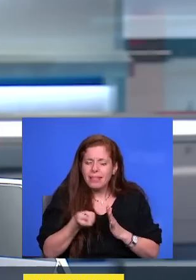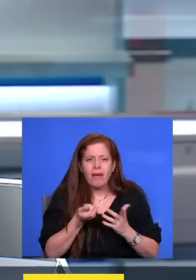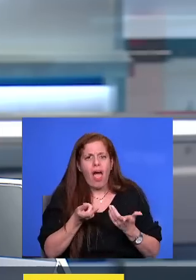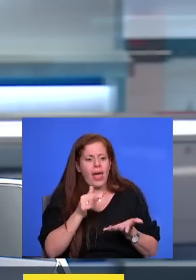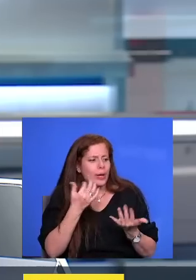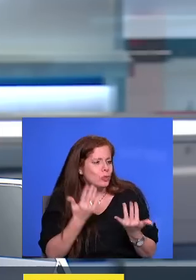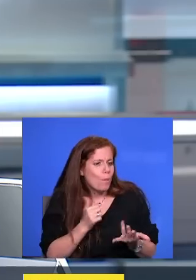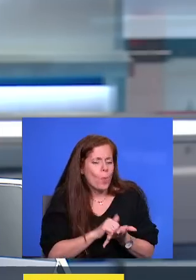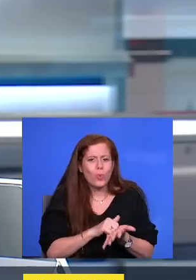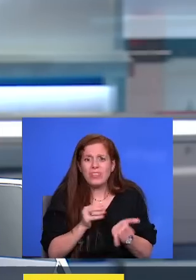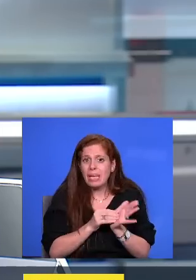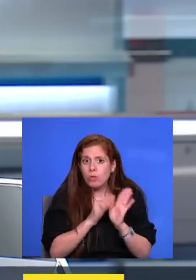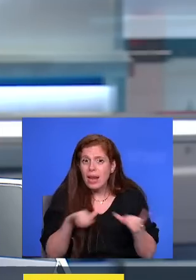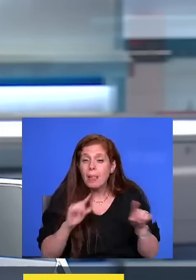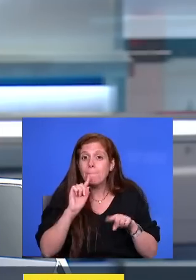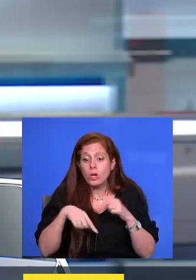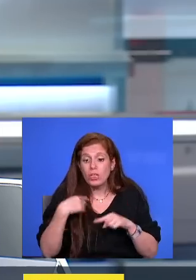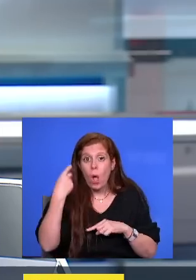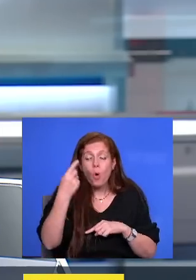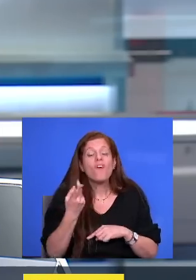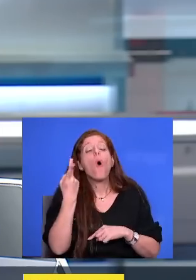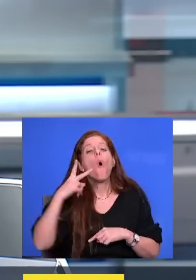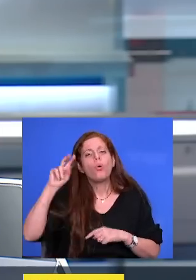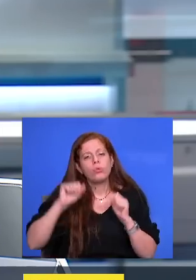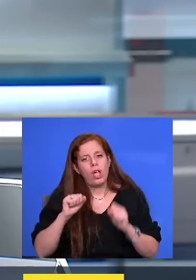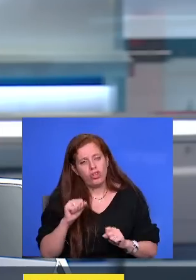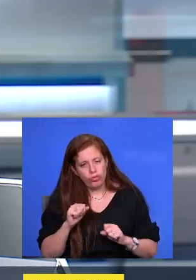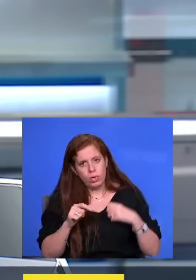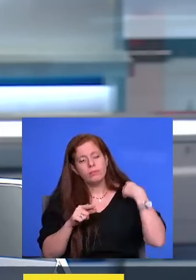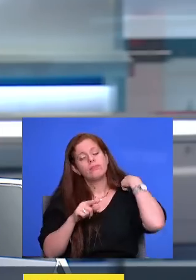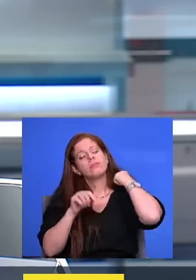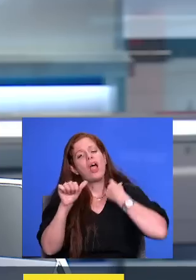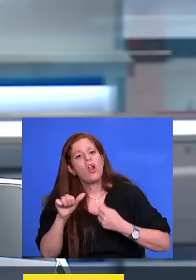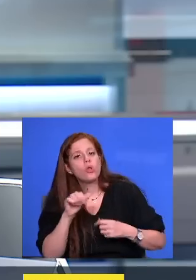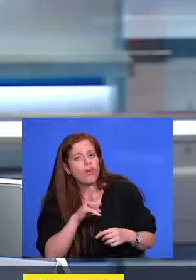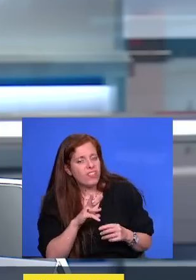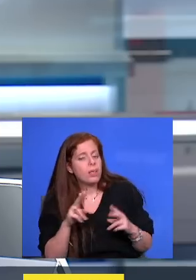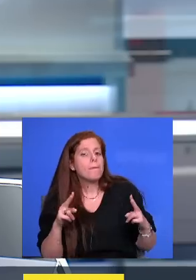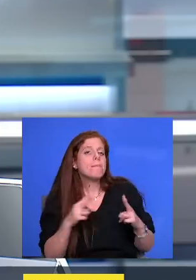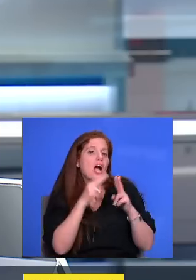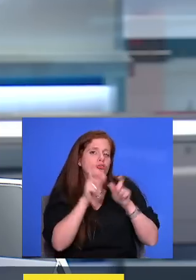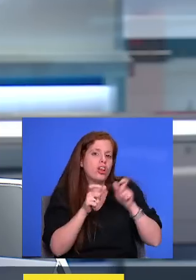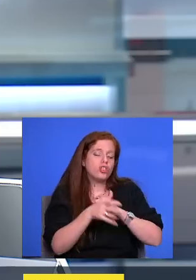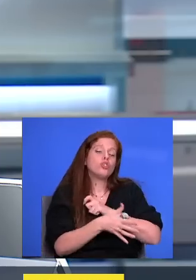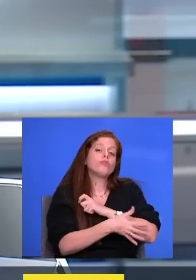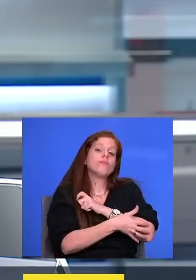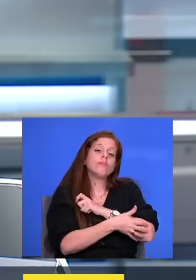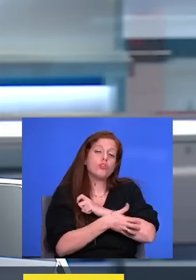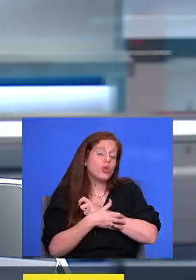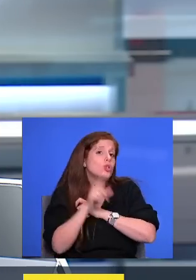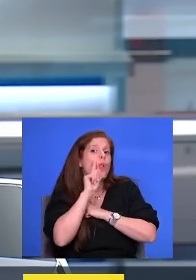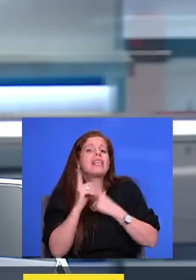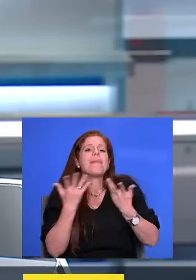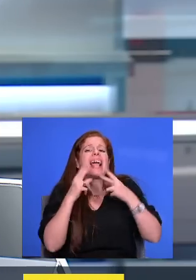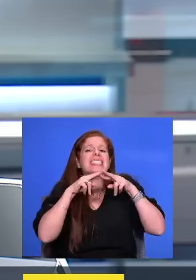של ילדים, בשנה הקרובה זה בטח יהיה עוד יותר קשה. אלון שרביט פגש את הפנים שמאחורי העוני שלא יודעים איך לשרוד